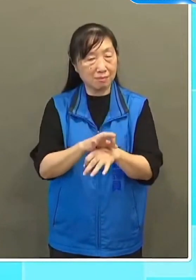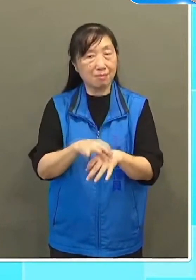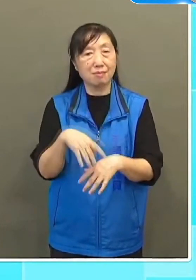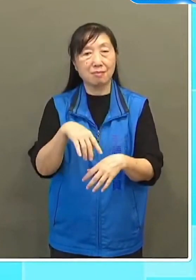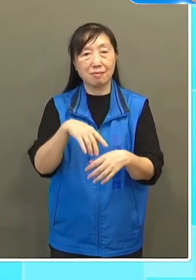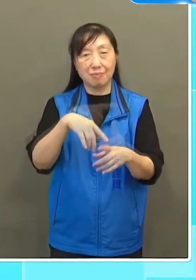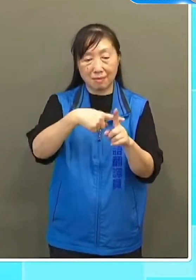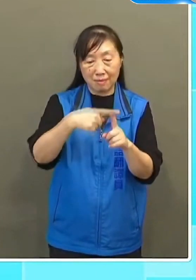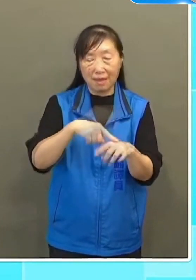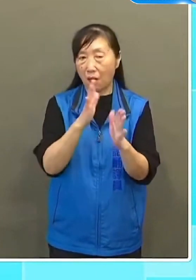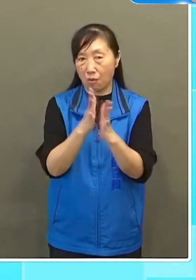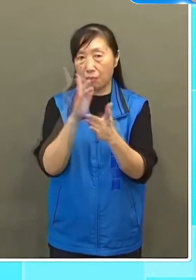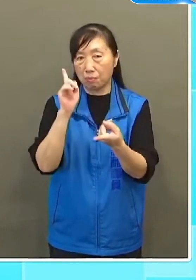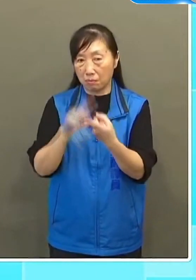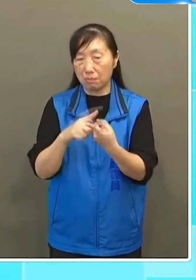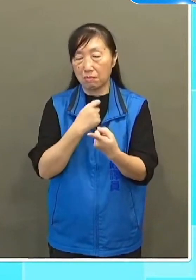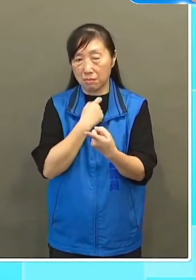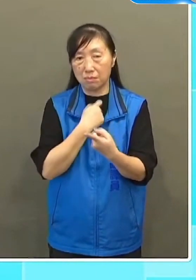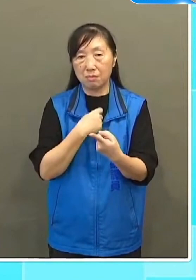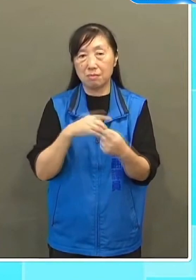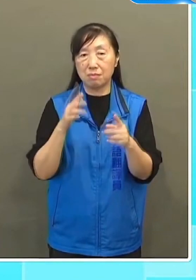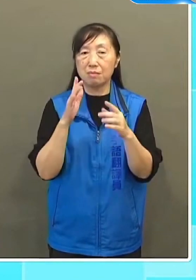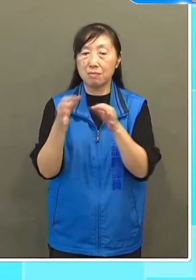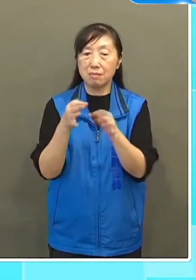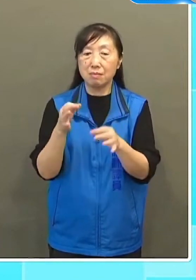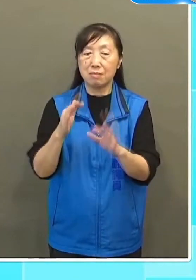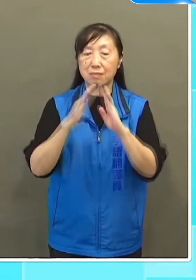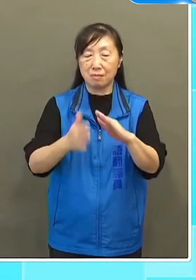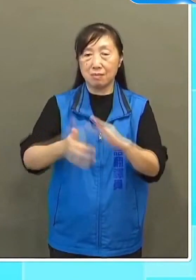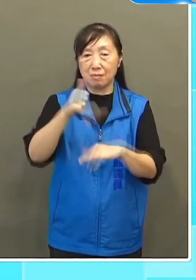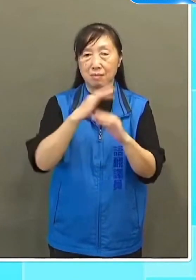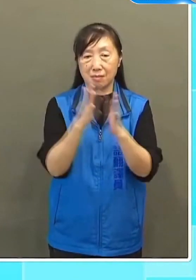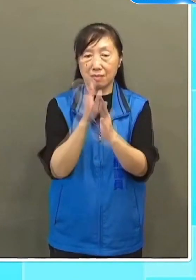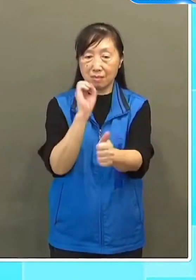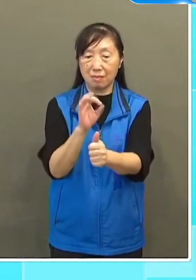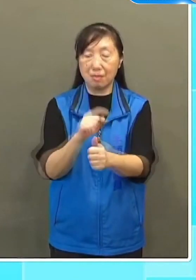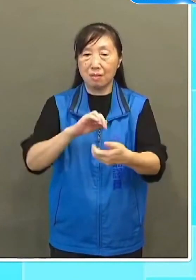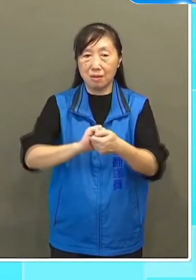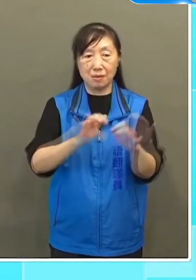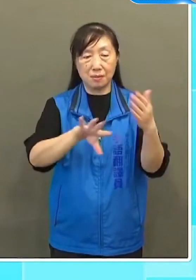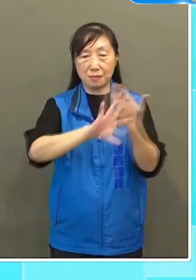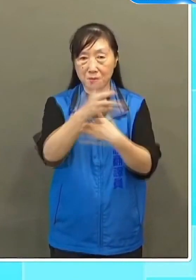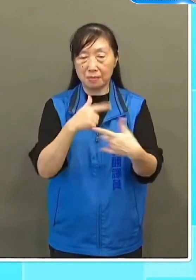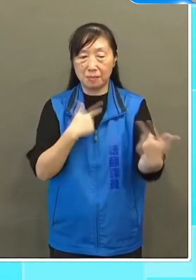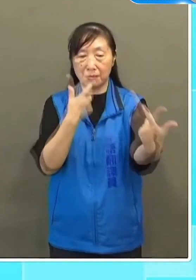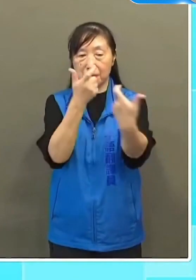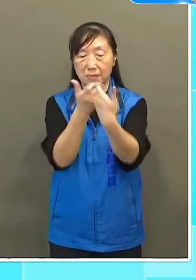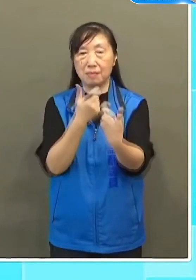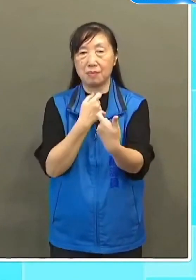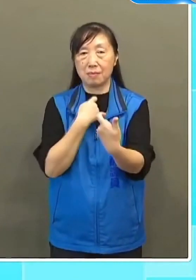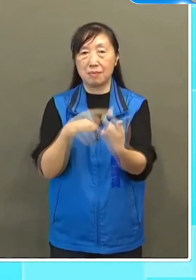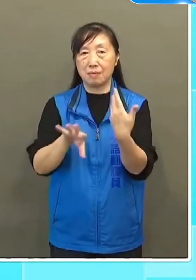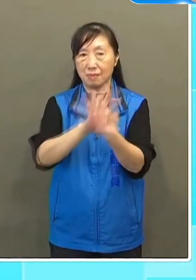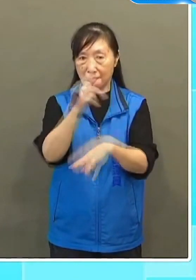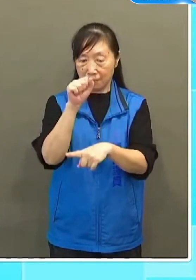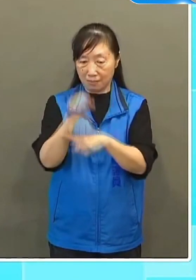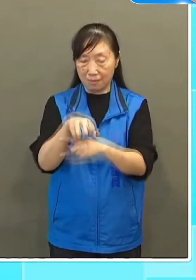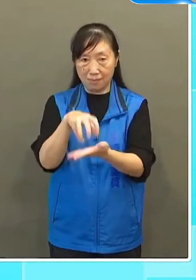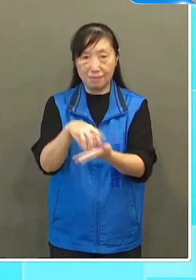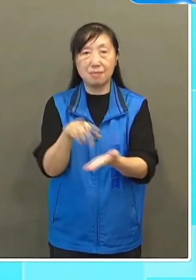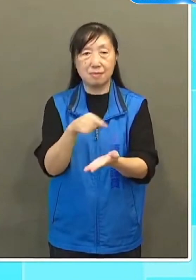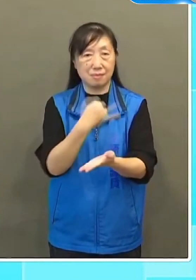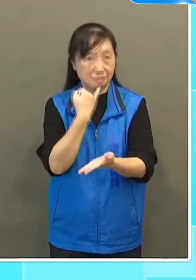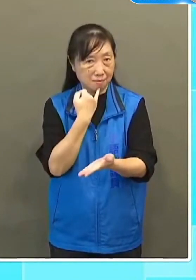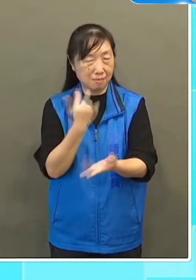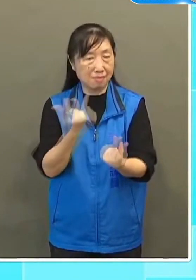量要变重以外，市长不断的强调，就是要跟国际接轨，接受国际的认证。所以如果以刚刚题